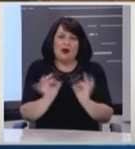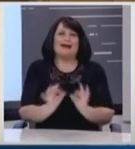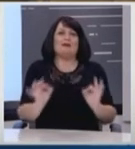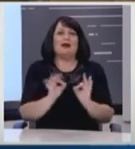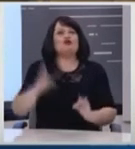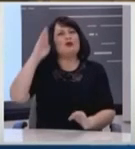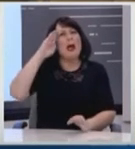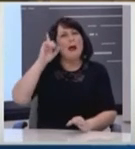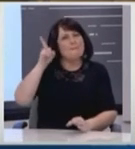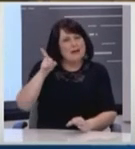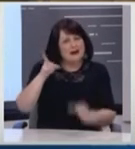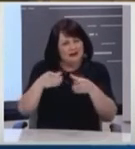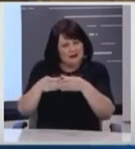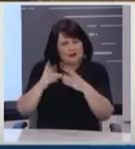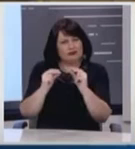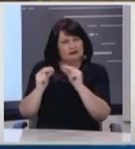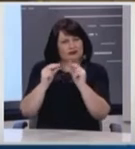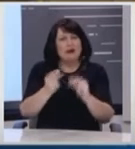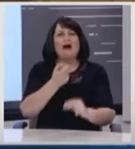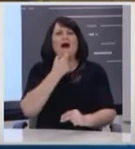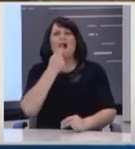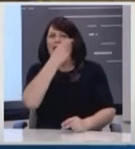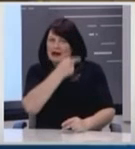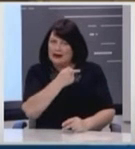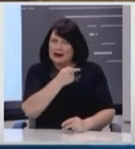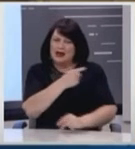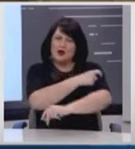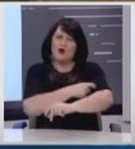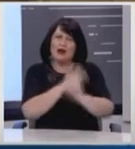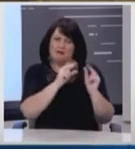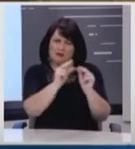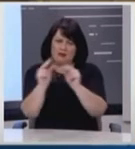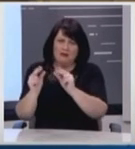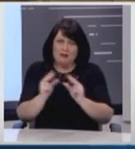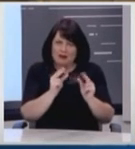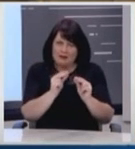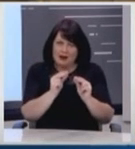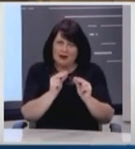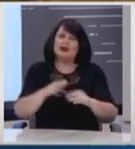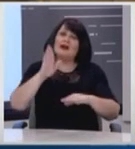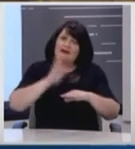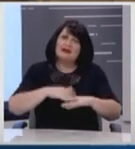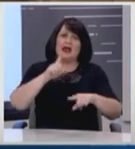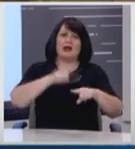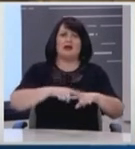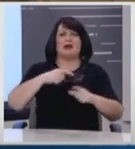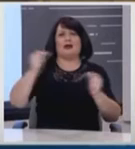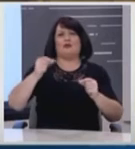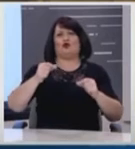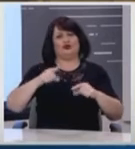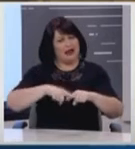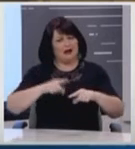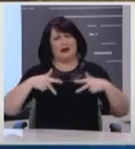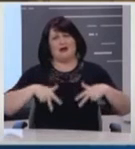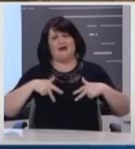των Ηνωμένων Πολιτειών της Αμερικής, της Βρετανίας αλλά και του ΟΗΕ, με τη συνευθύνη της κυπριακής και ελληνικής κυβέρνησης,